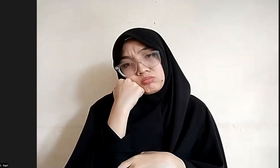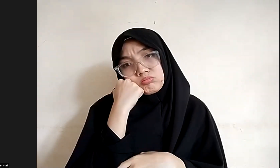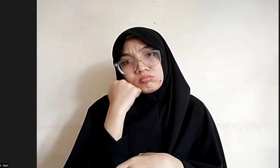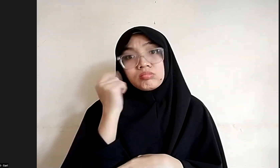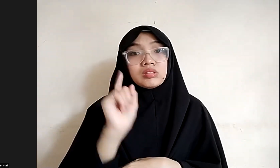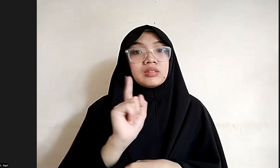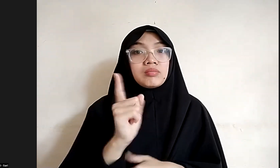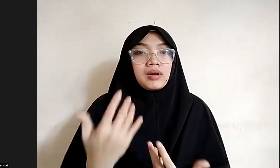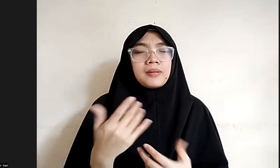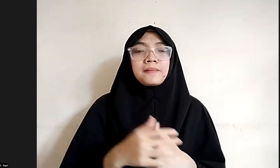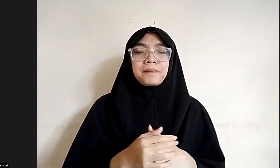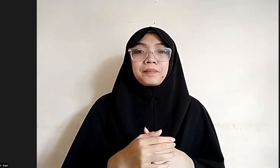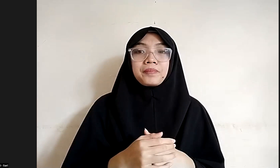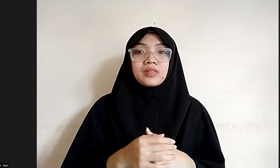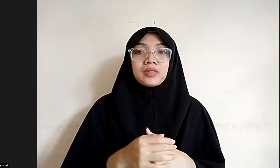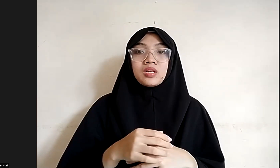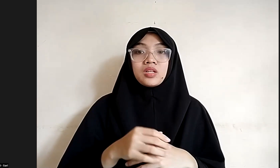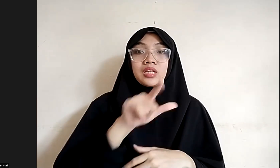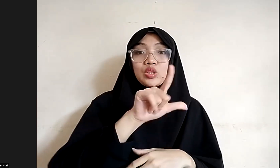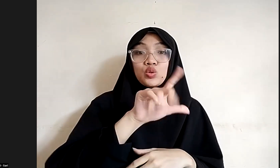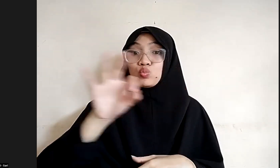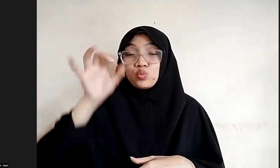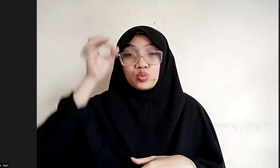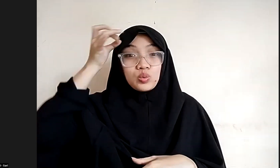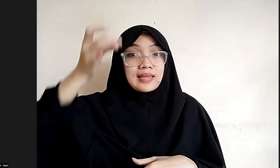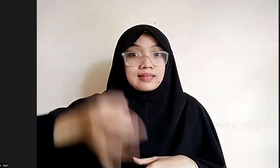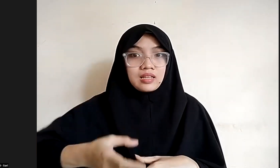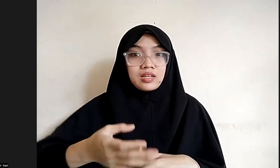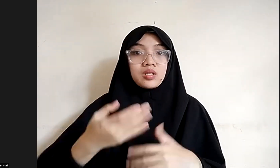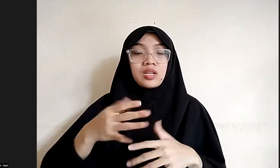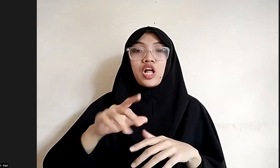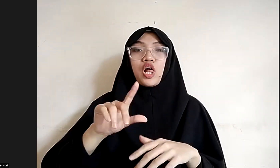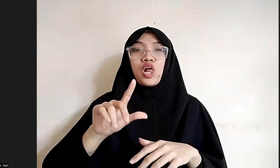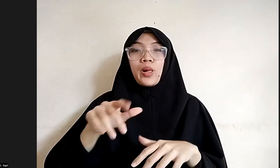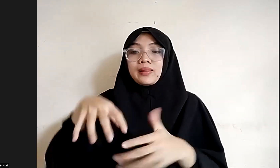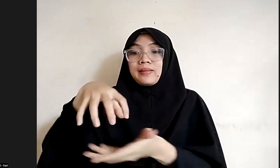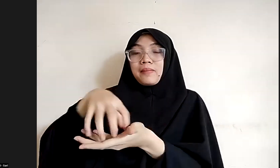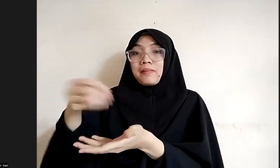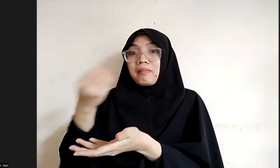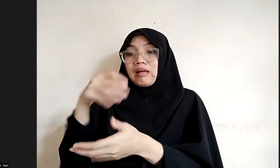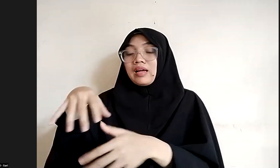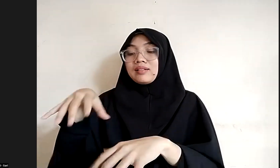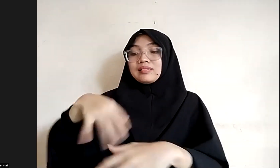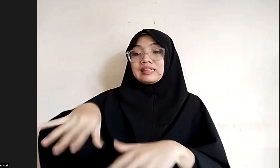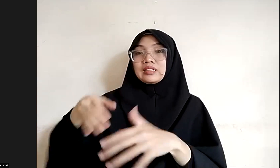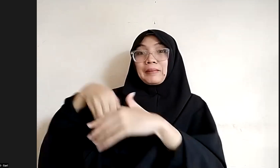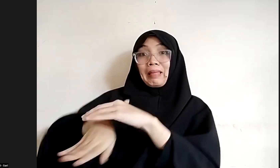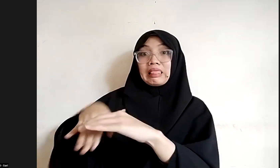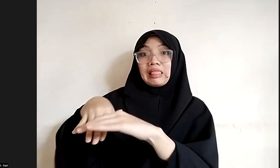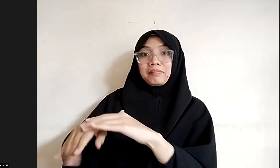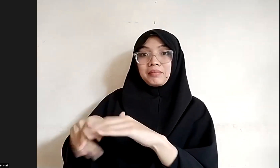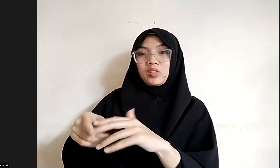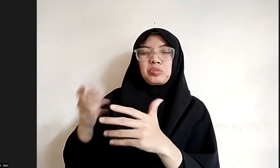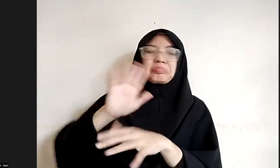dari sekitar 70-an desa di DIY itu kemudian sudahlah lumbung pangan ini ditiadakan saja gitu, karena pandemi sudah berakhir.